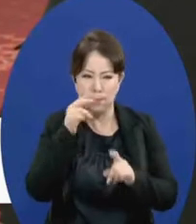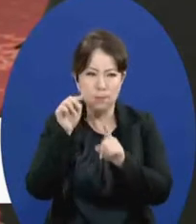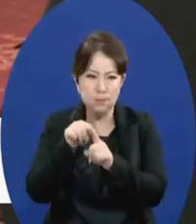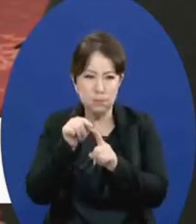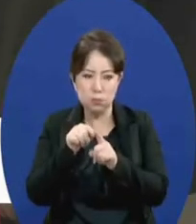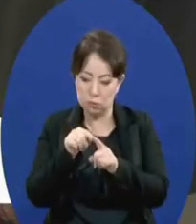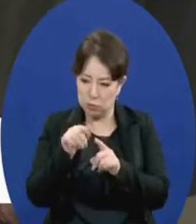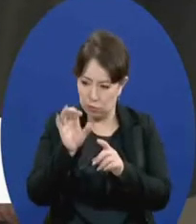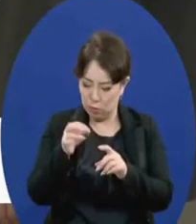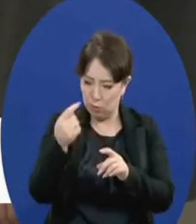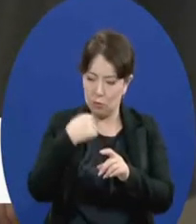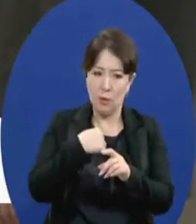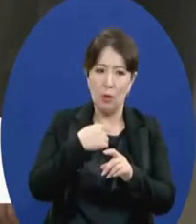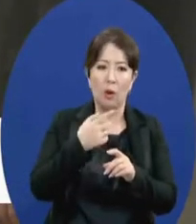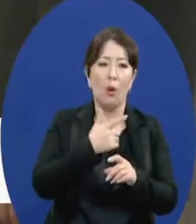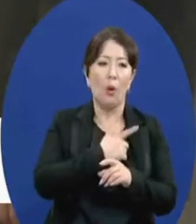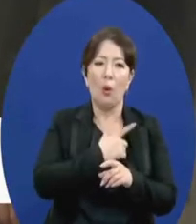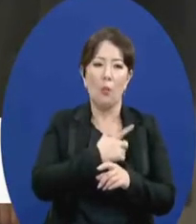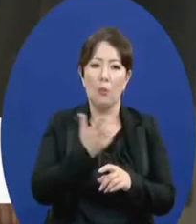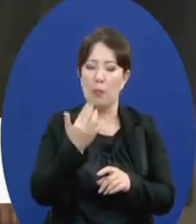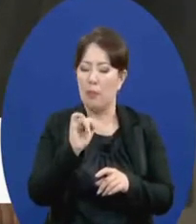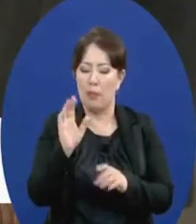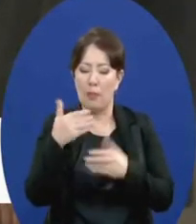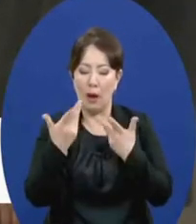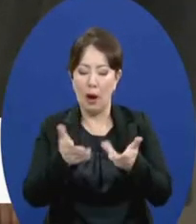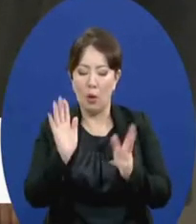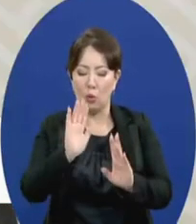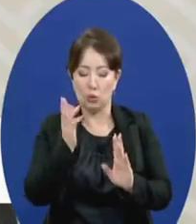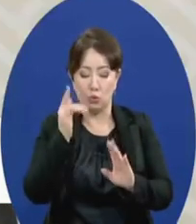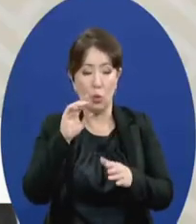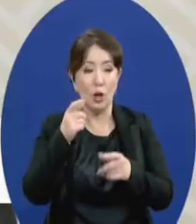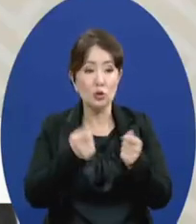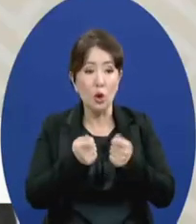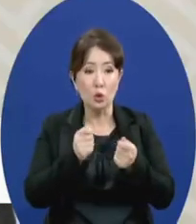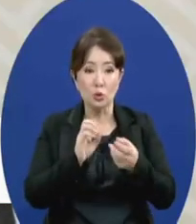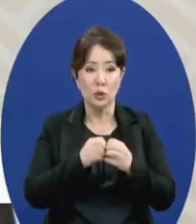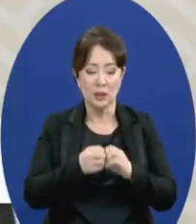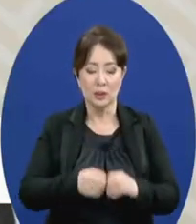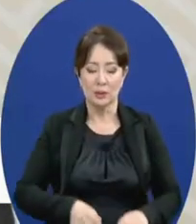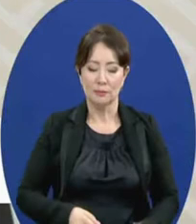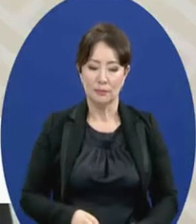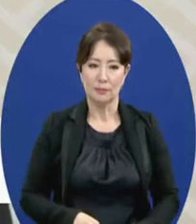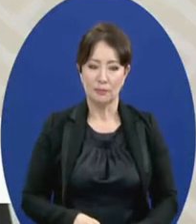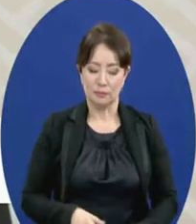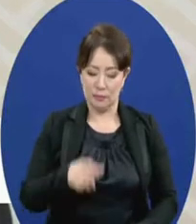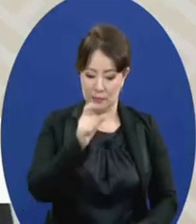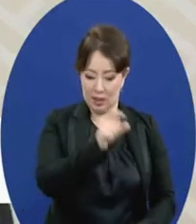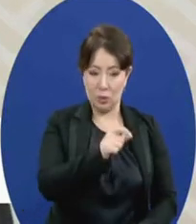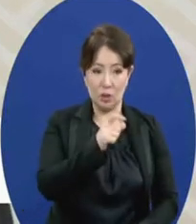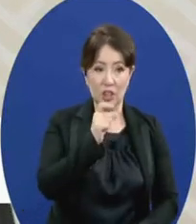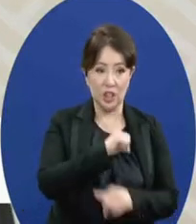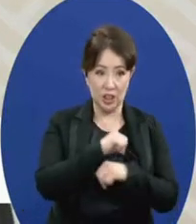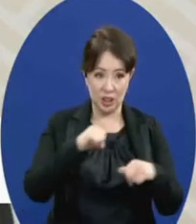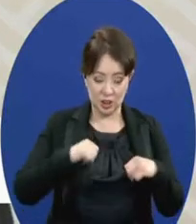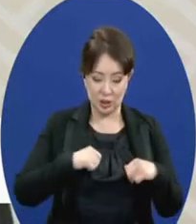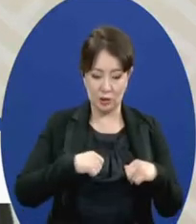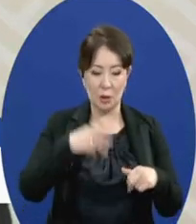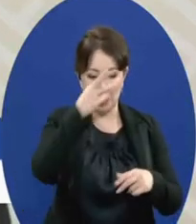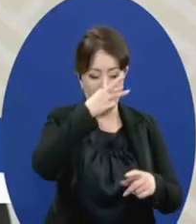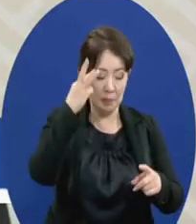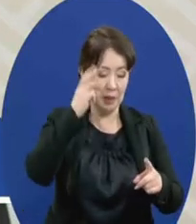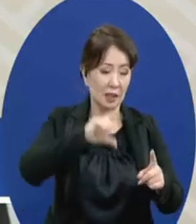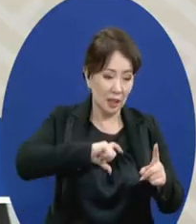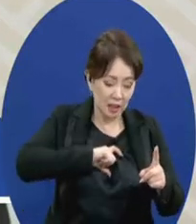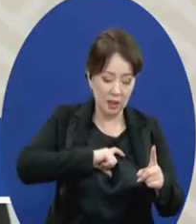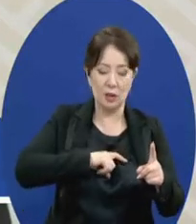үйлдэл гомдол гаргахгүй байх зохицуултыг хийх саналыг гаргаад байна. Иргэдийн тэр мэдэх эрх, үг хэлэх,